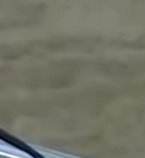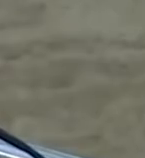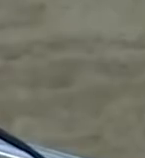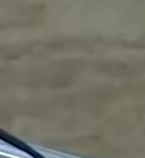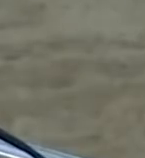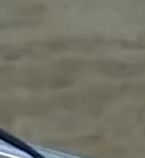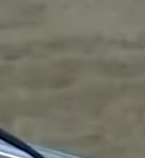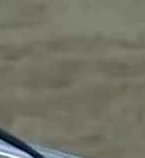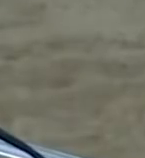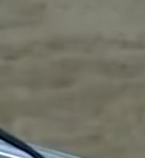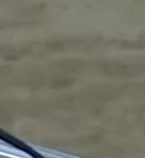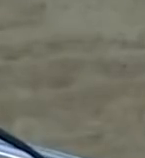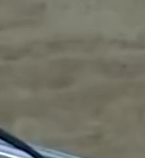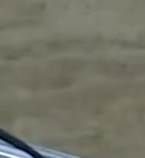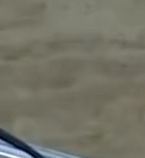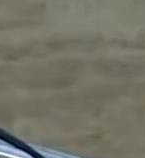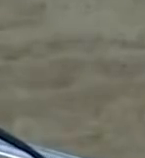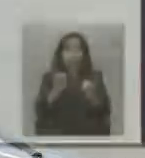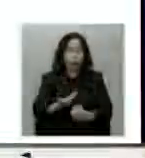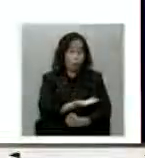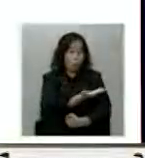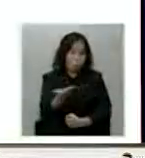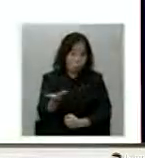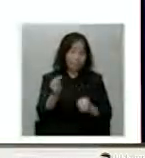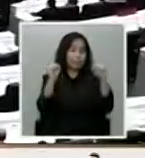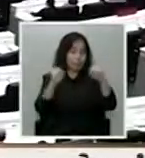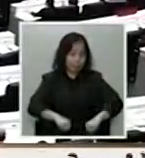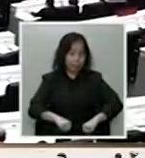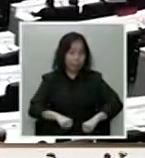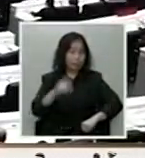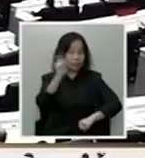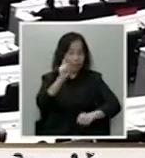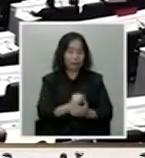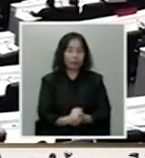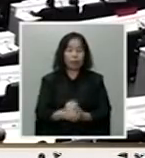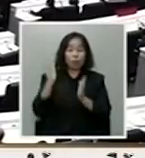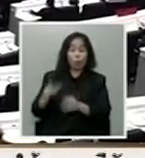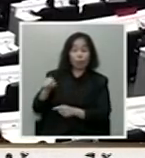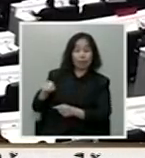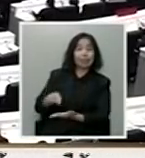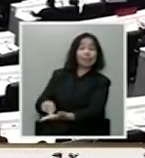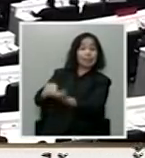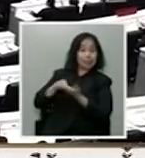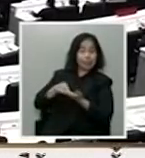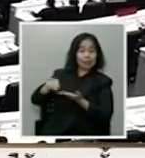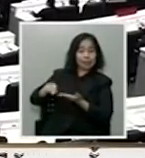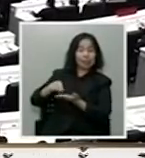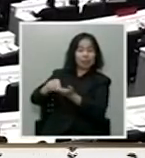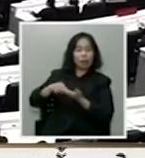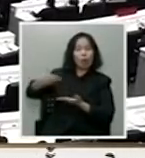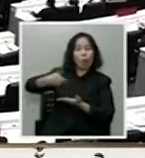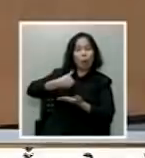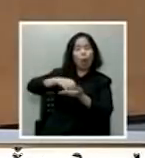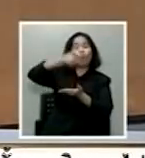แต่เนื่องจากว่าการนับคะแนนใหม่กับการลงคะแนนใหม่นั้นแตกต่างกันครับการลงคะแนนใหม่ก็เหมือนกับการเลือกตั้งให